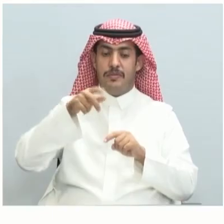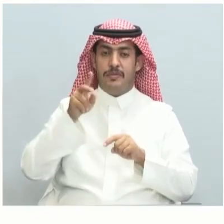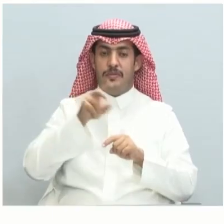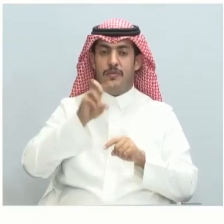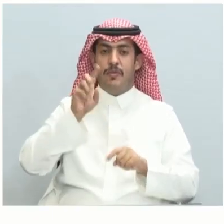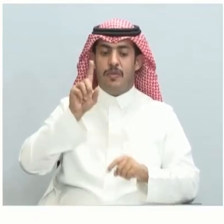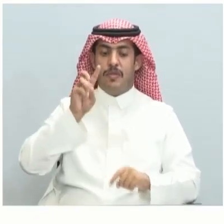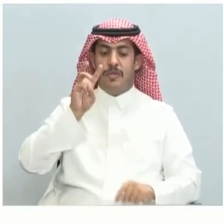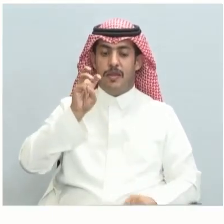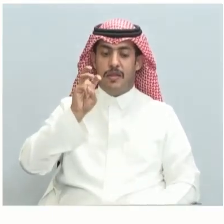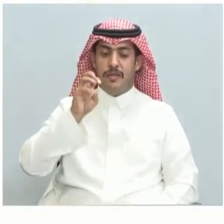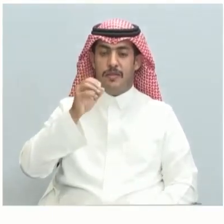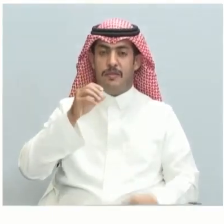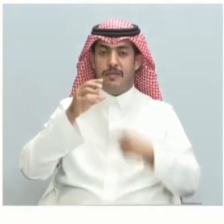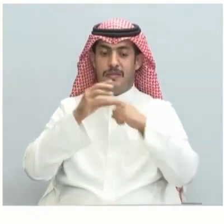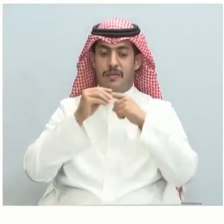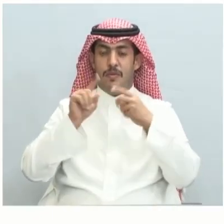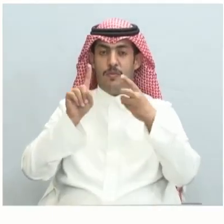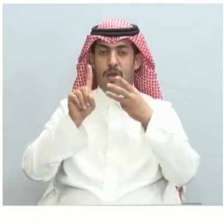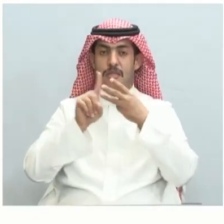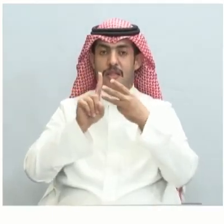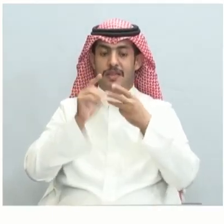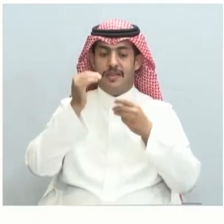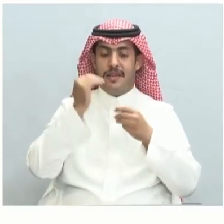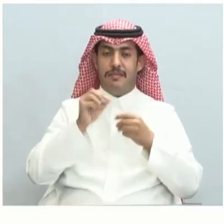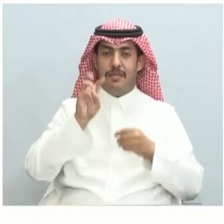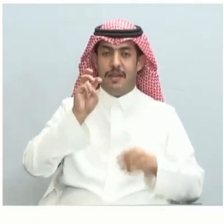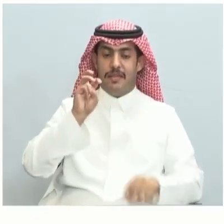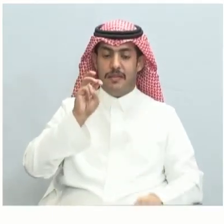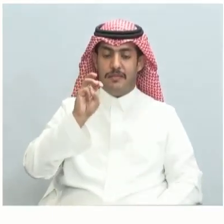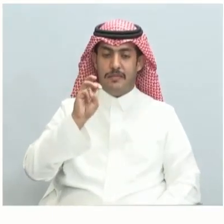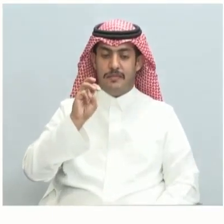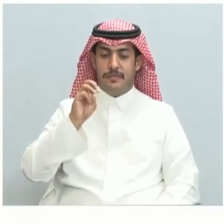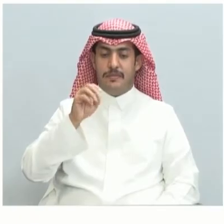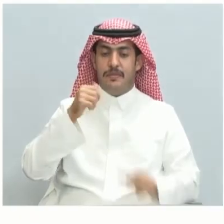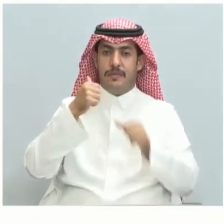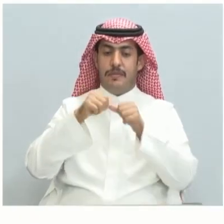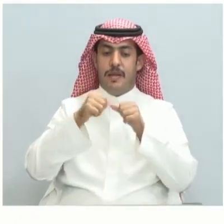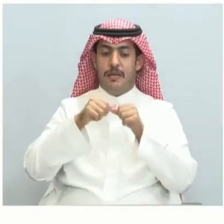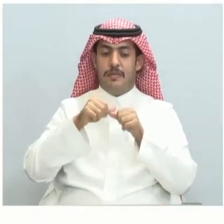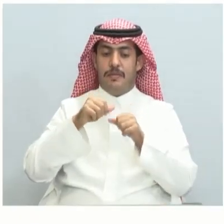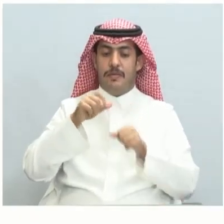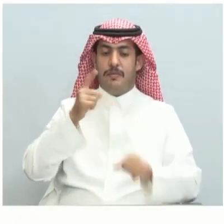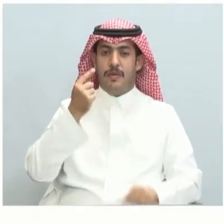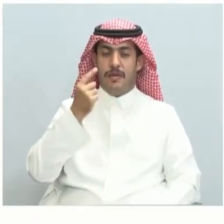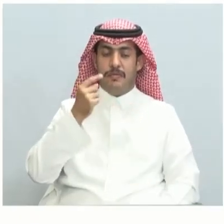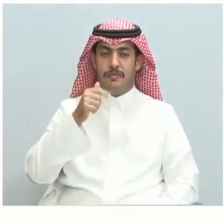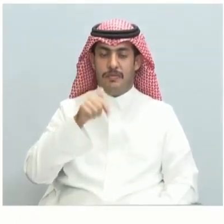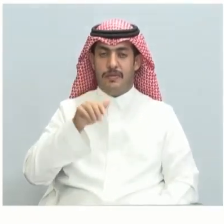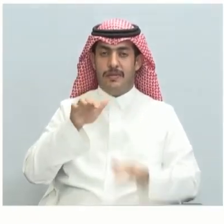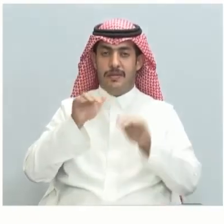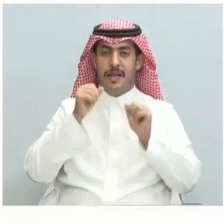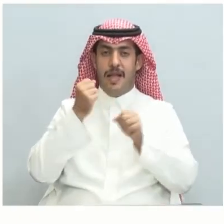30 الان نطرح 31 مطروح منها 30 يت ق واحد بارك الله فيكم اذا